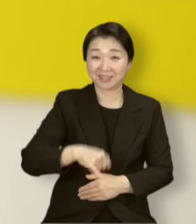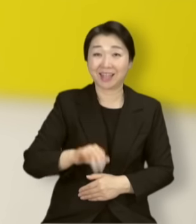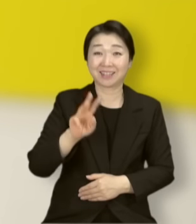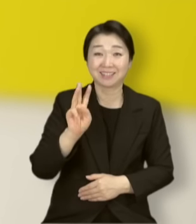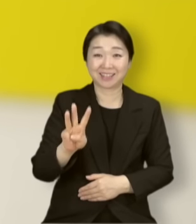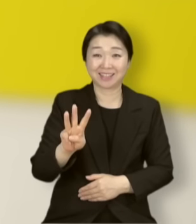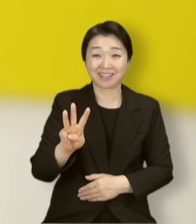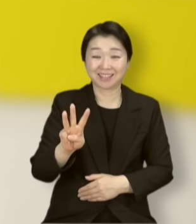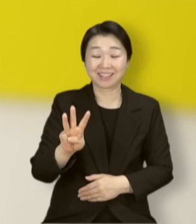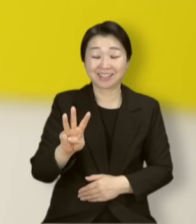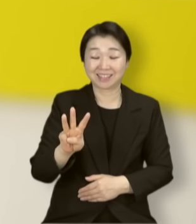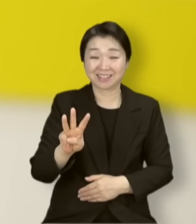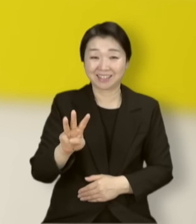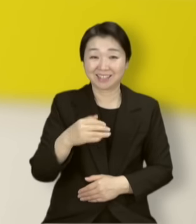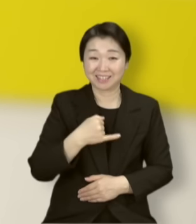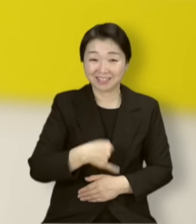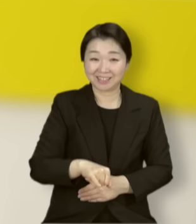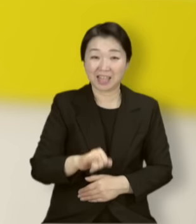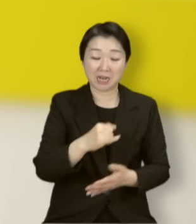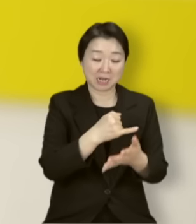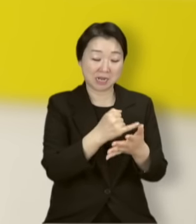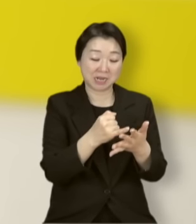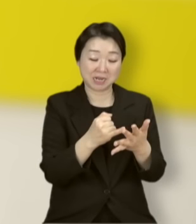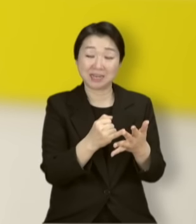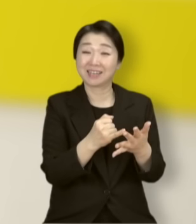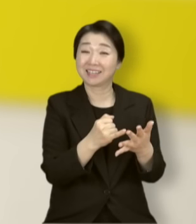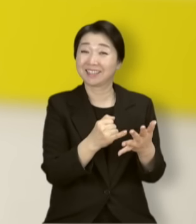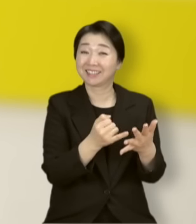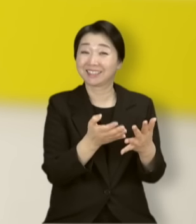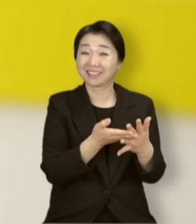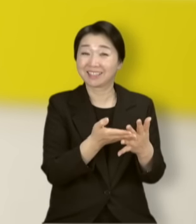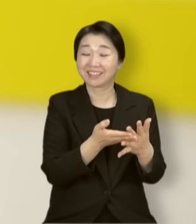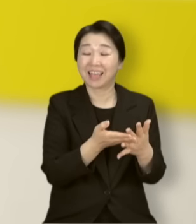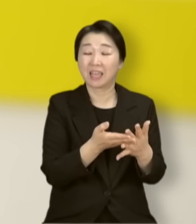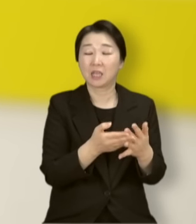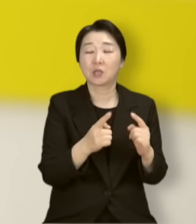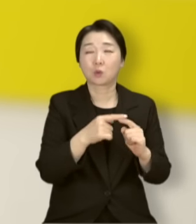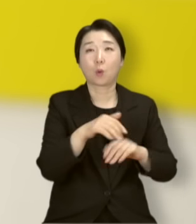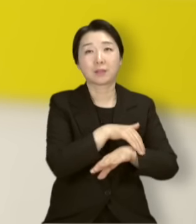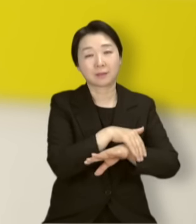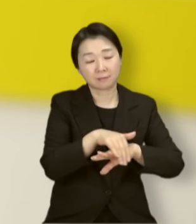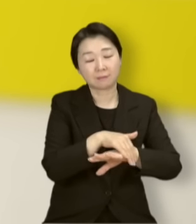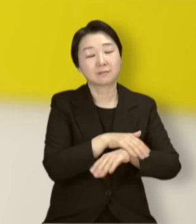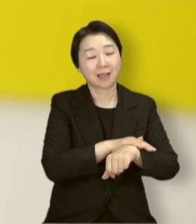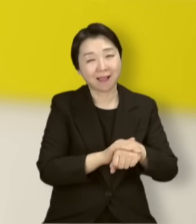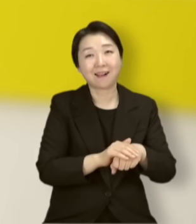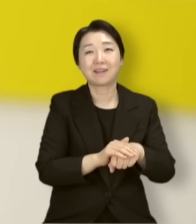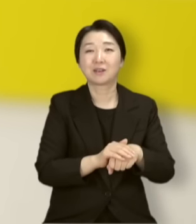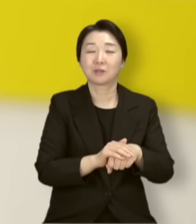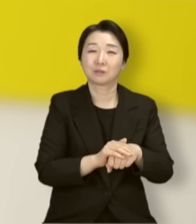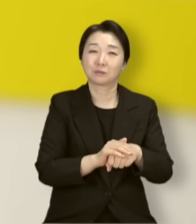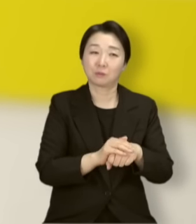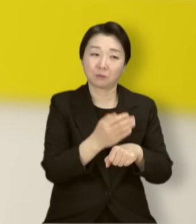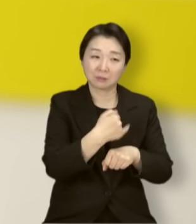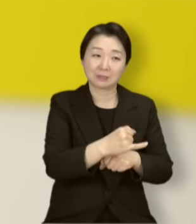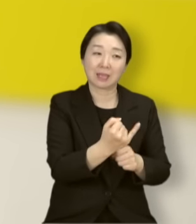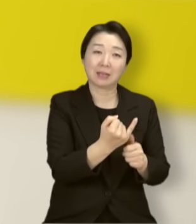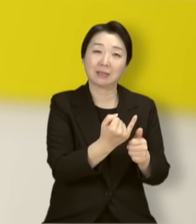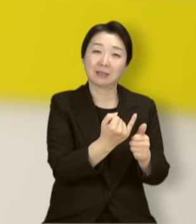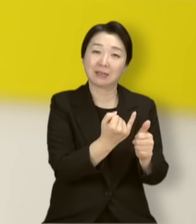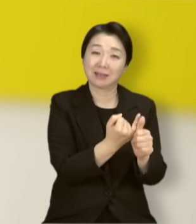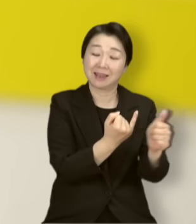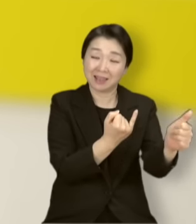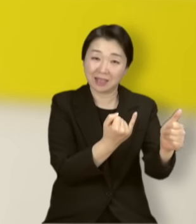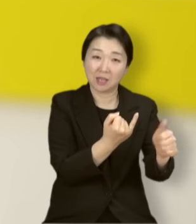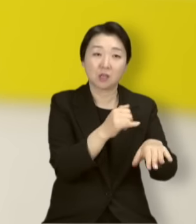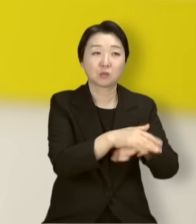셋이 있는데 네. 셋 다 교회 잘 다니고 또 사위도 네. 또 손녀들까지 그래서 저는